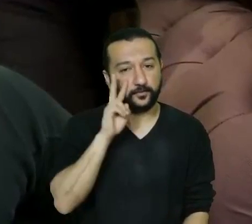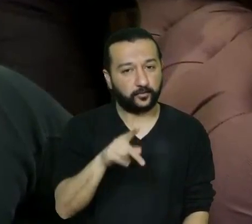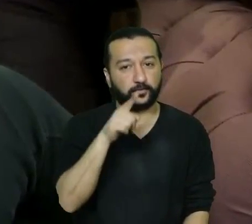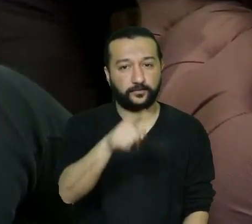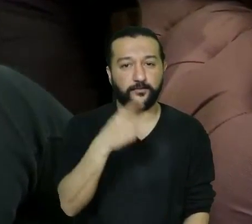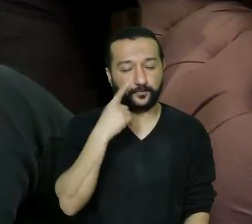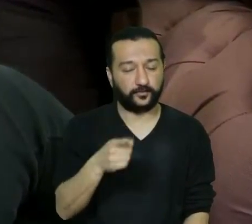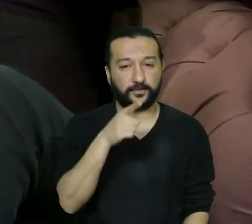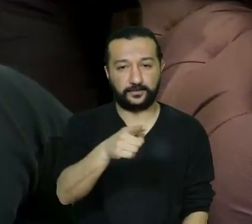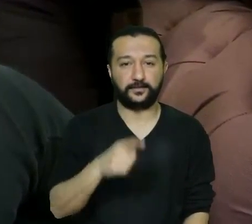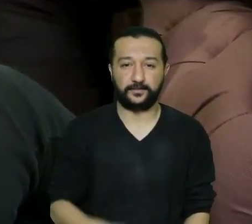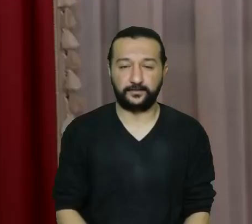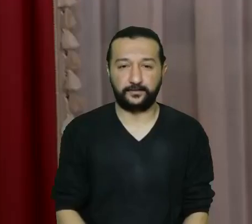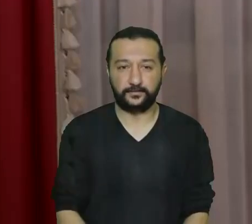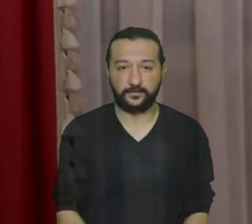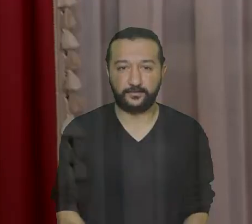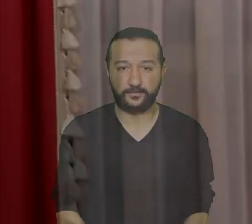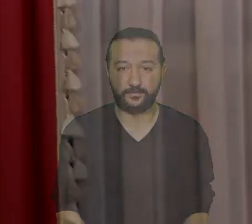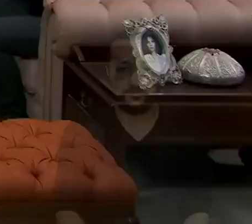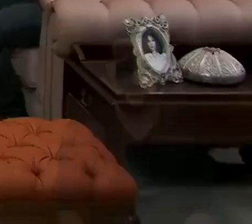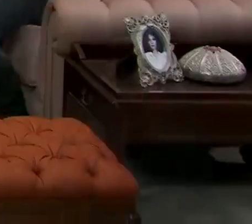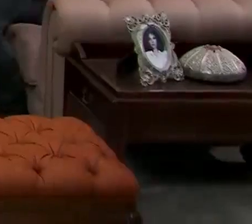Göreceğiz tüylü. Göreceğiz.